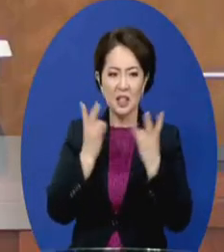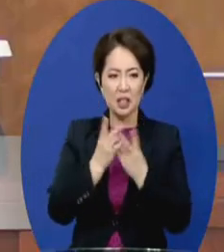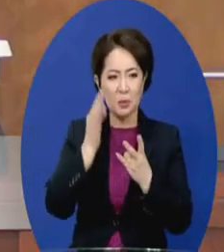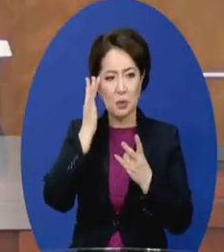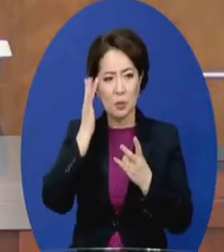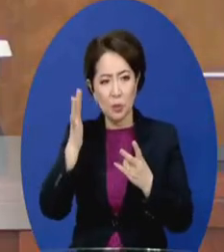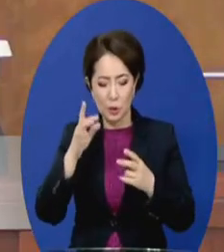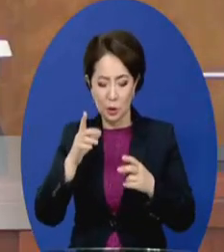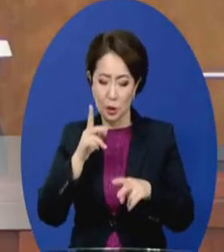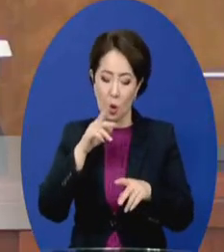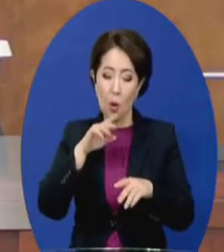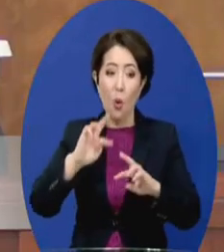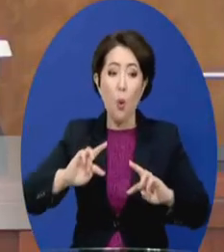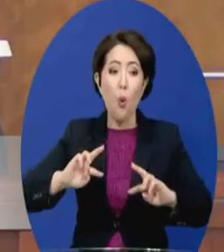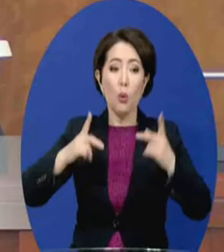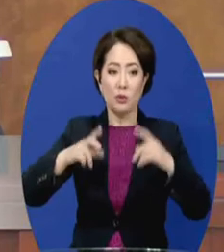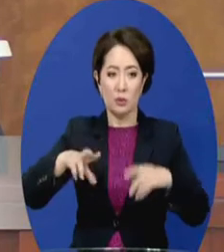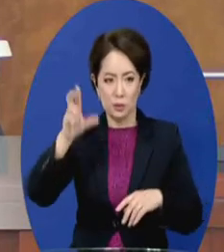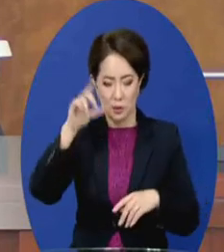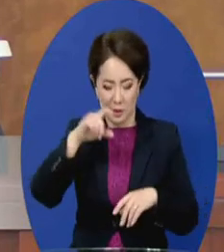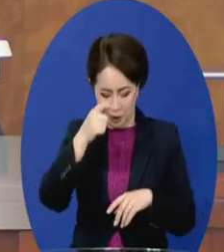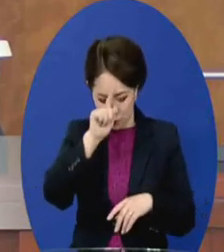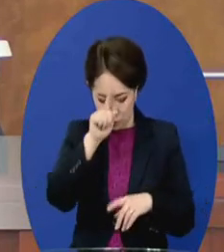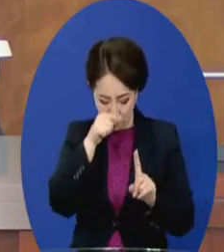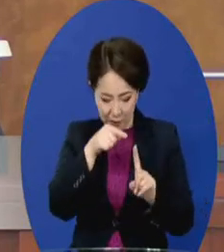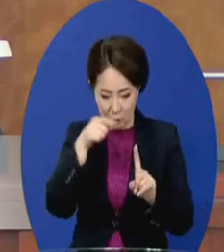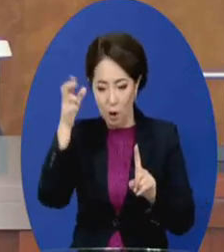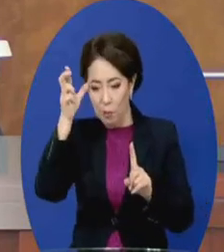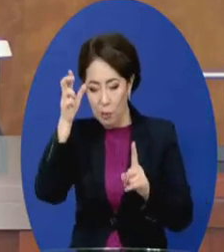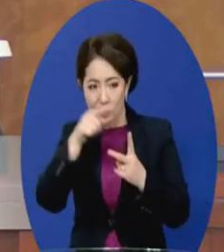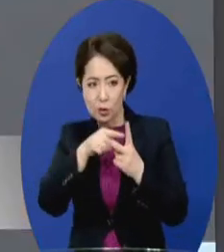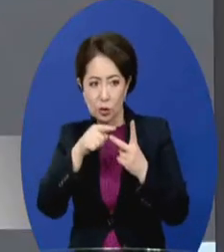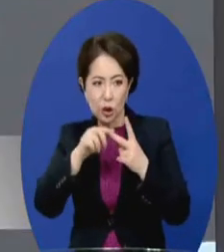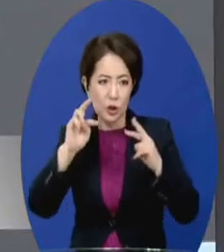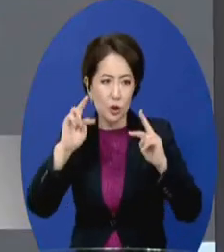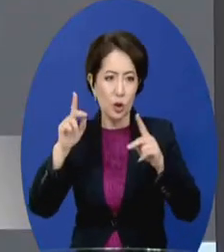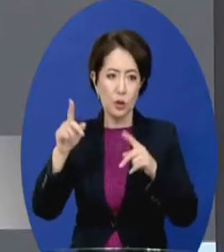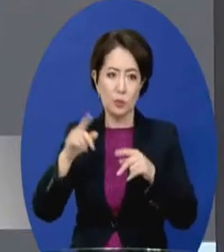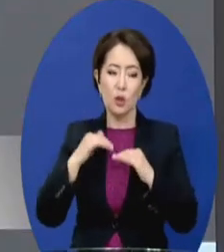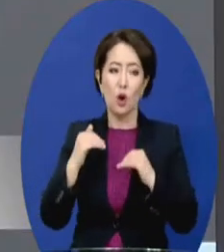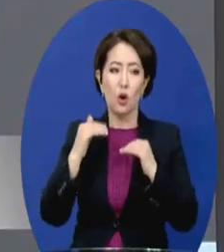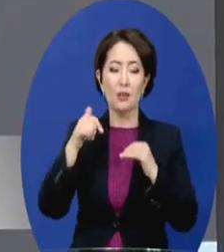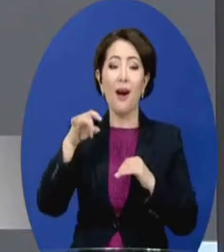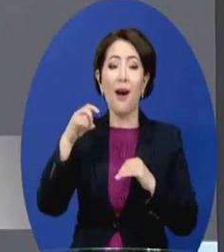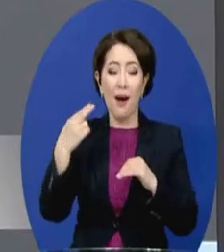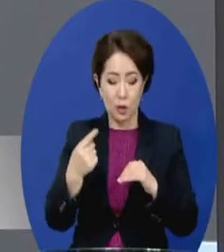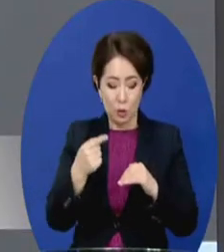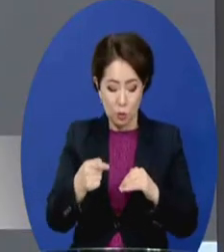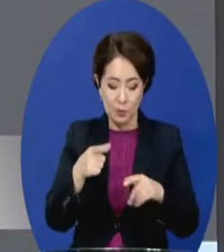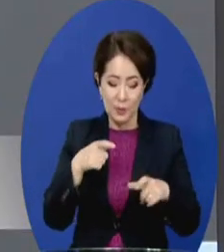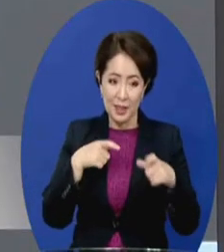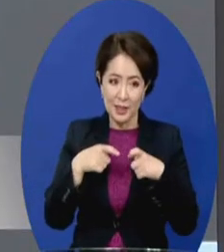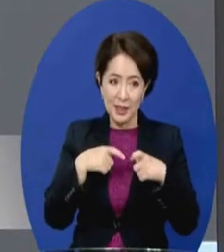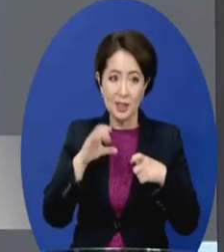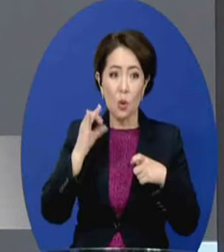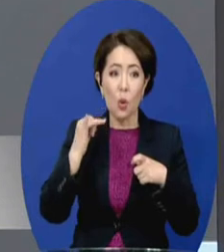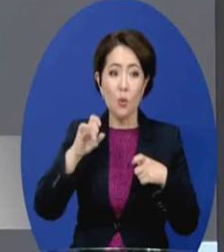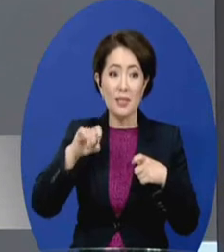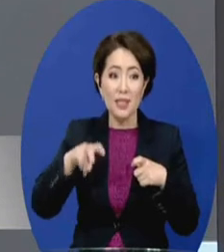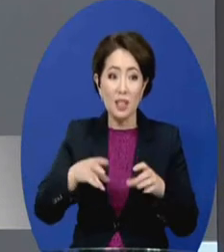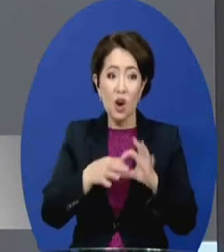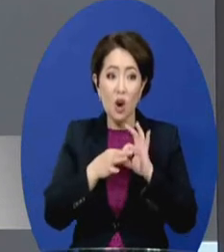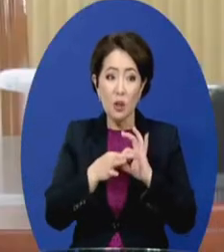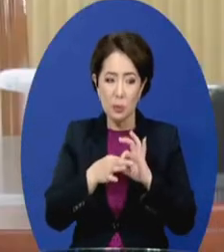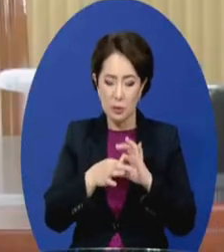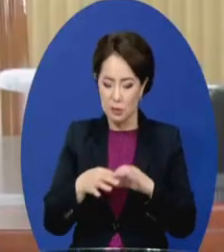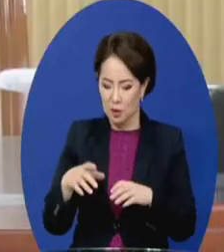эрүүл мэнд, боловсролын салбарт их өөрчлөлт шинжилтийг хэрчмжүүлэх нь хөгжлийн гарц хэмээн тайлбарлаж байна. Мөн эдийн засгийн хувьсгалын хүрээнд үндсэн хуулийн нэмэлт